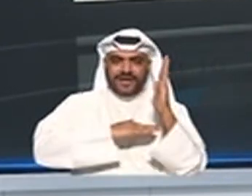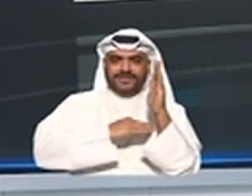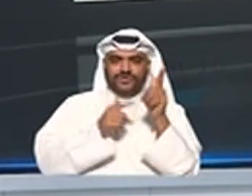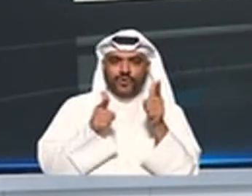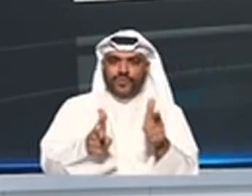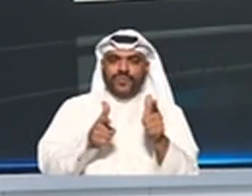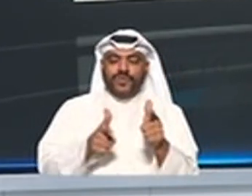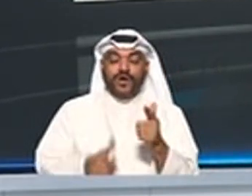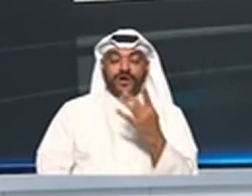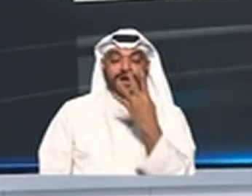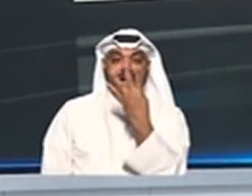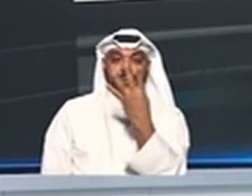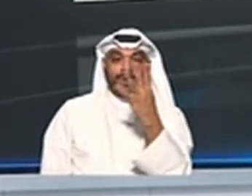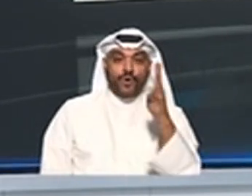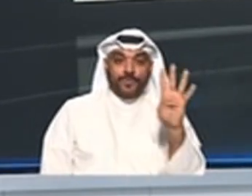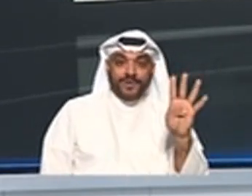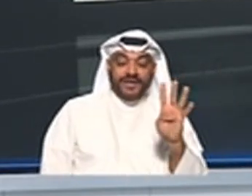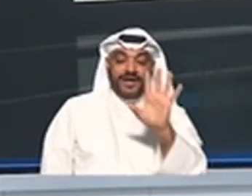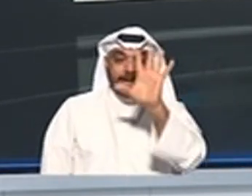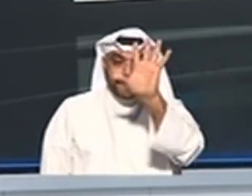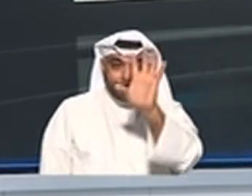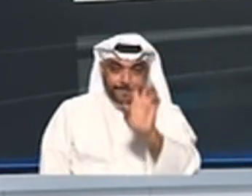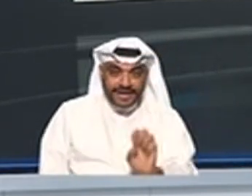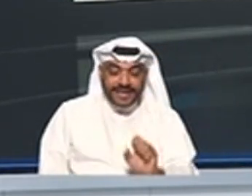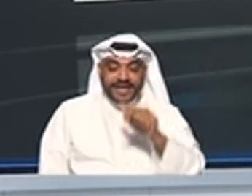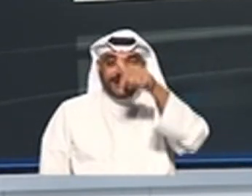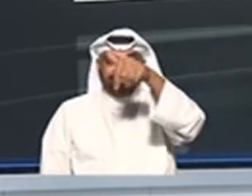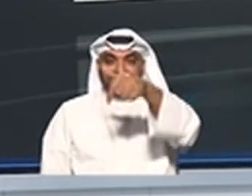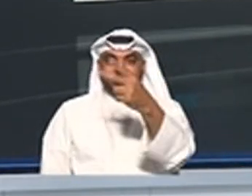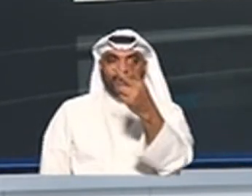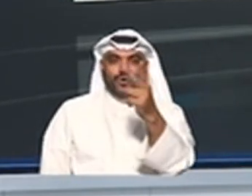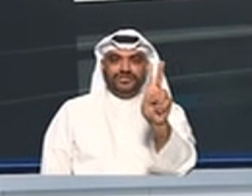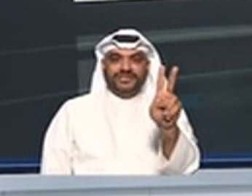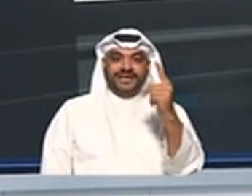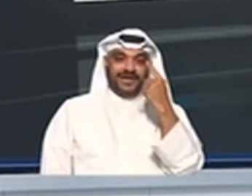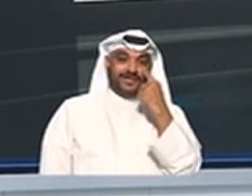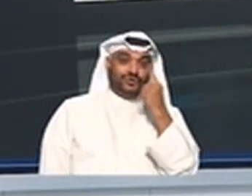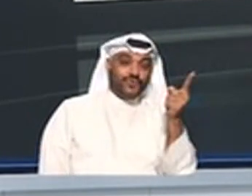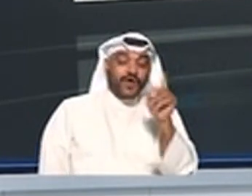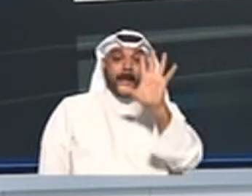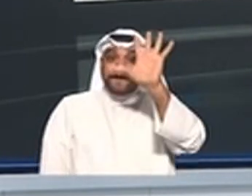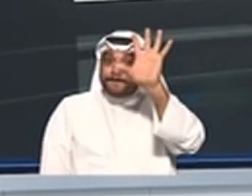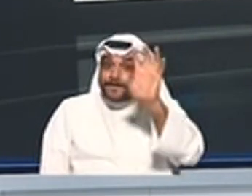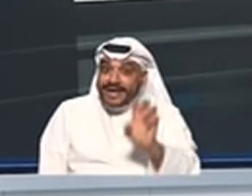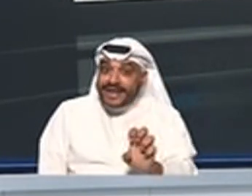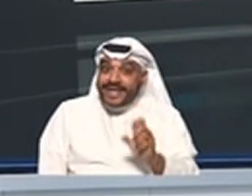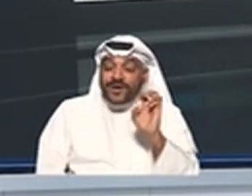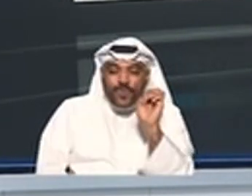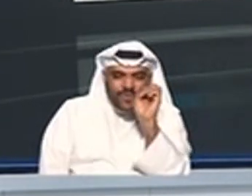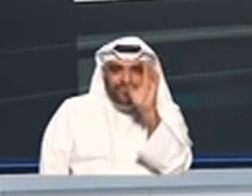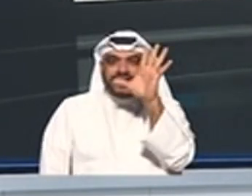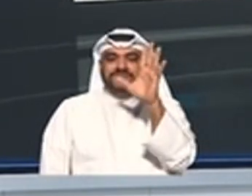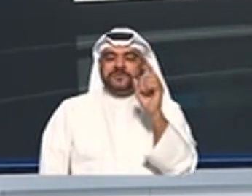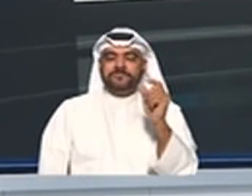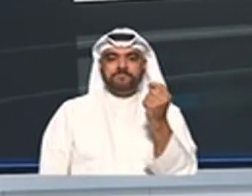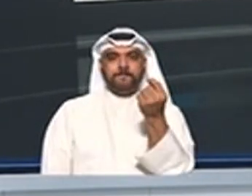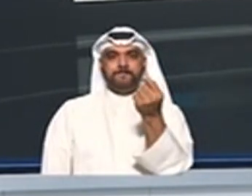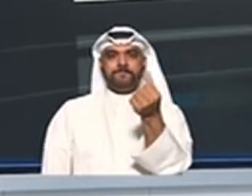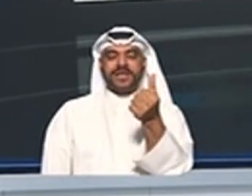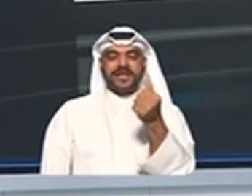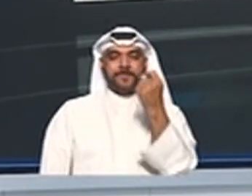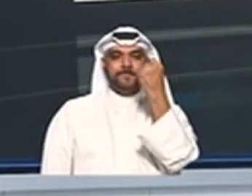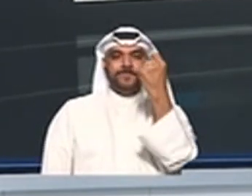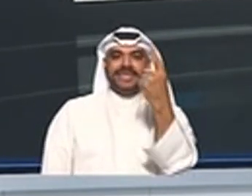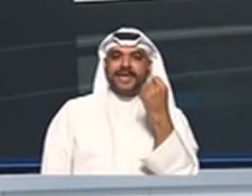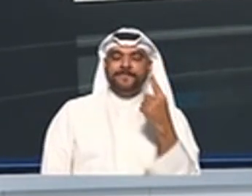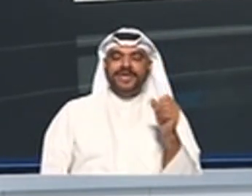مئوية. اعتدال ملحوظ خلال الأيام القادمة في الفترات المتأخرة من الليل والفجر. 26 الصغرى، والرياح من 6